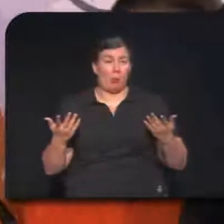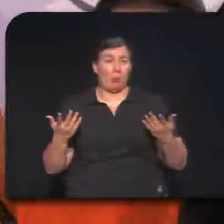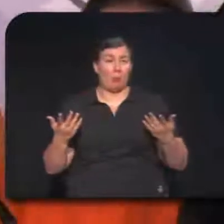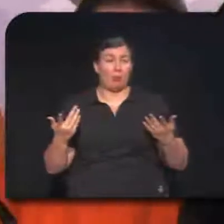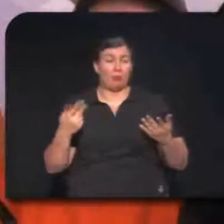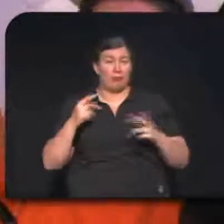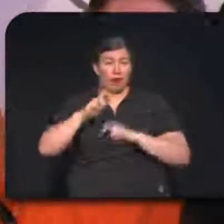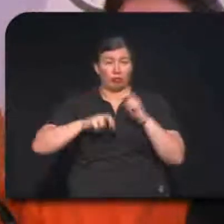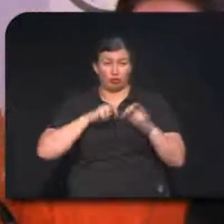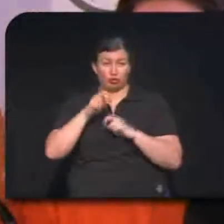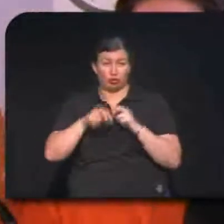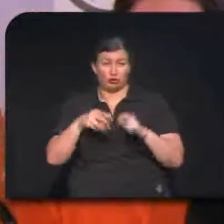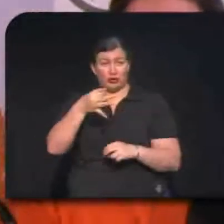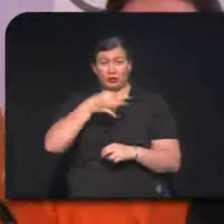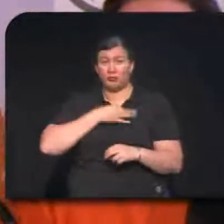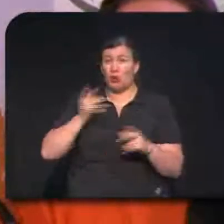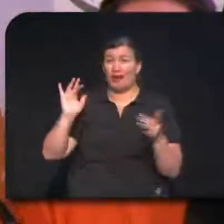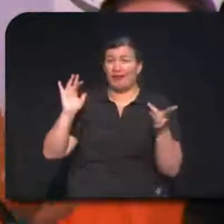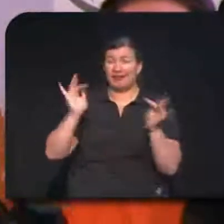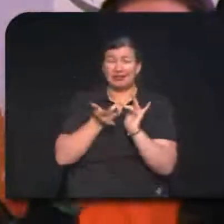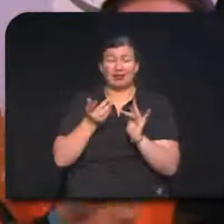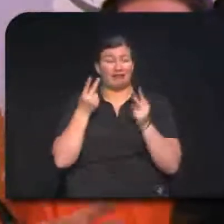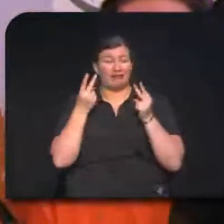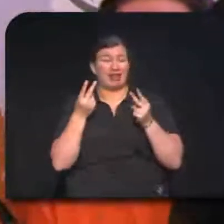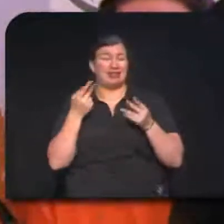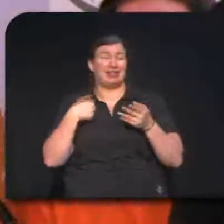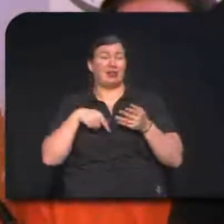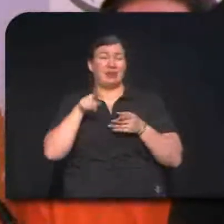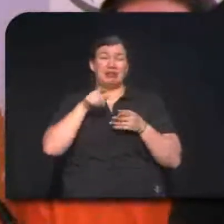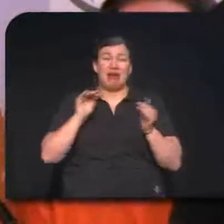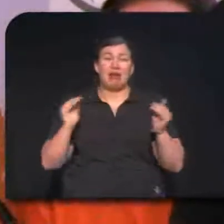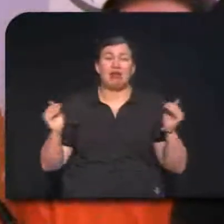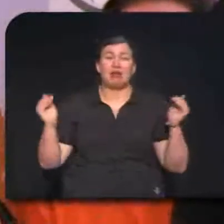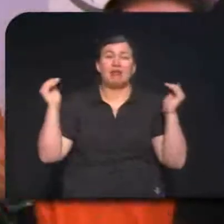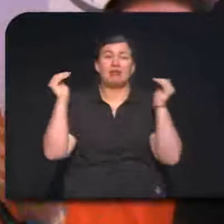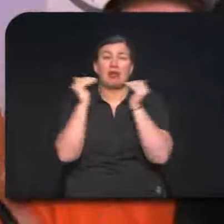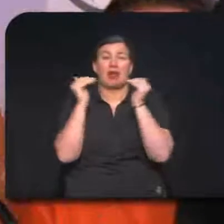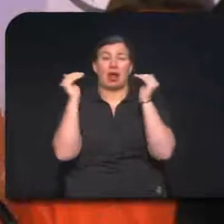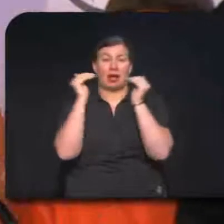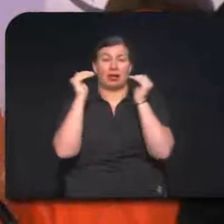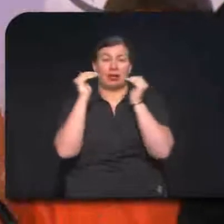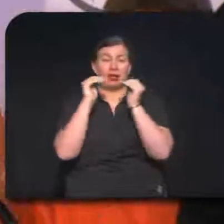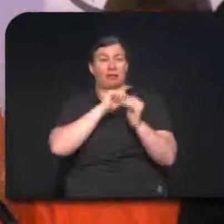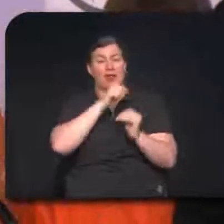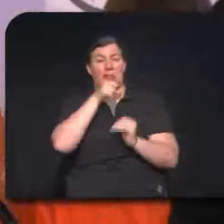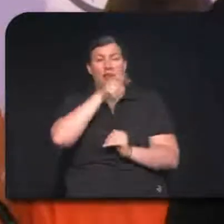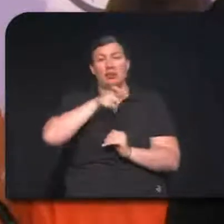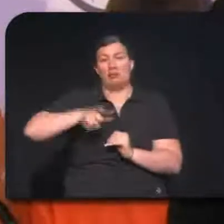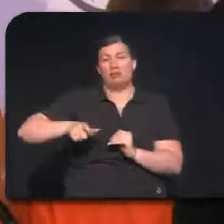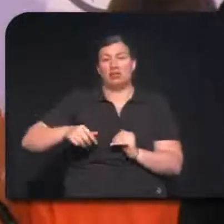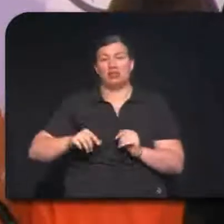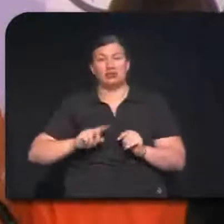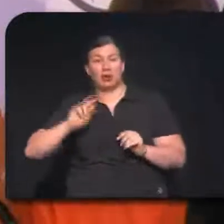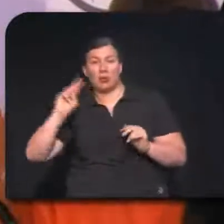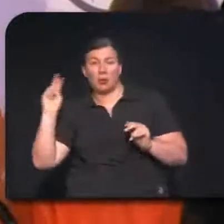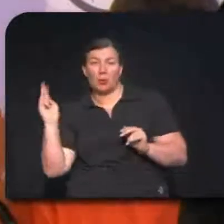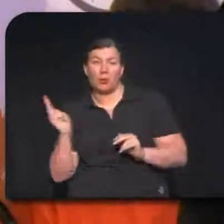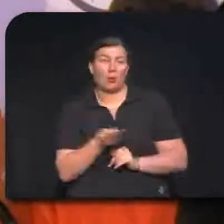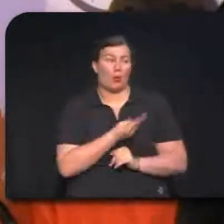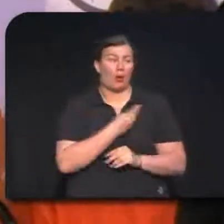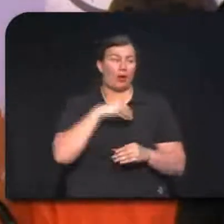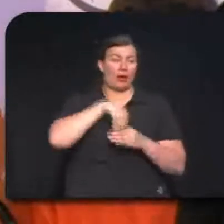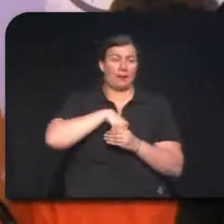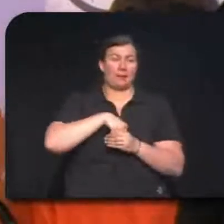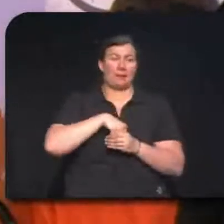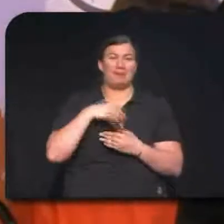es eben dieses Internet für uns wichtig ist um diese Gleichheit herzustellen damit alle Menschen beteiligt werden können wollen